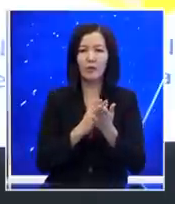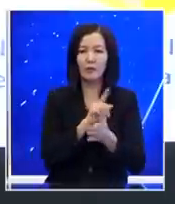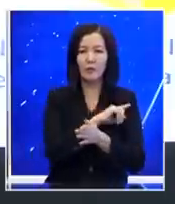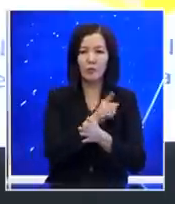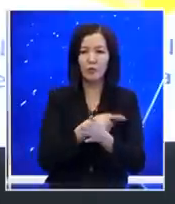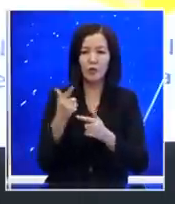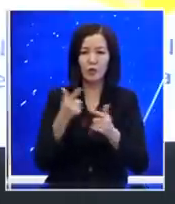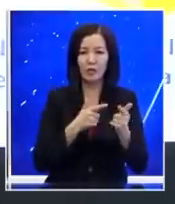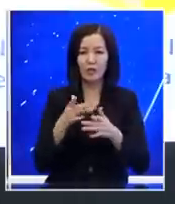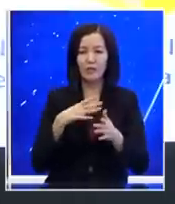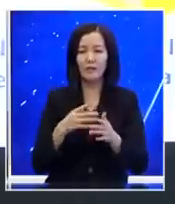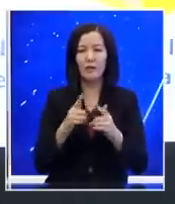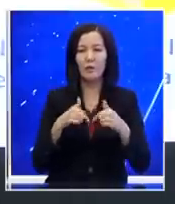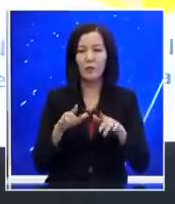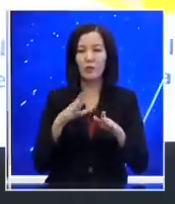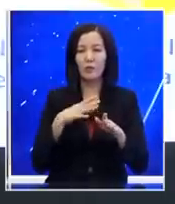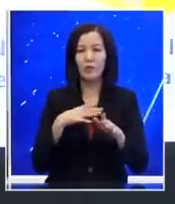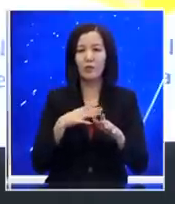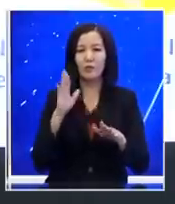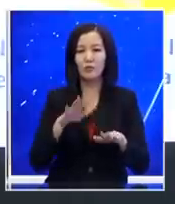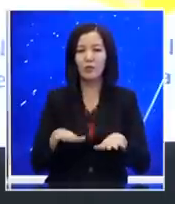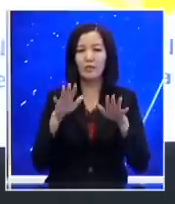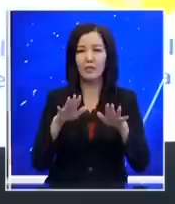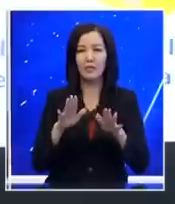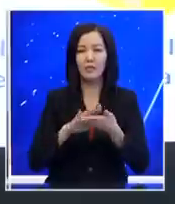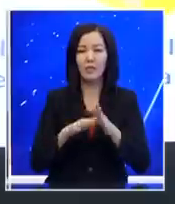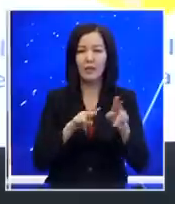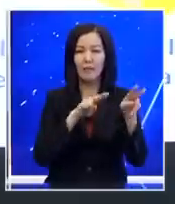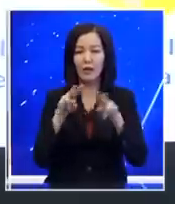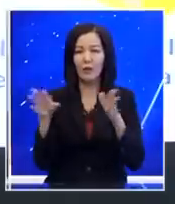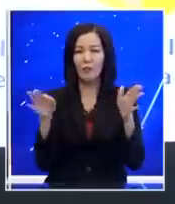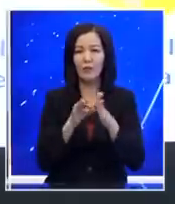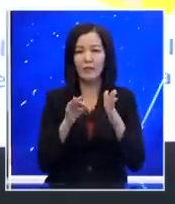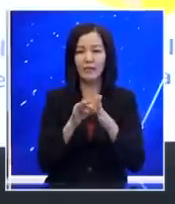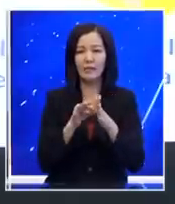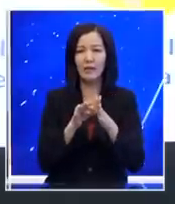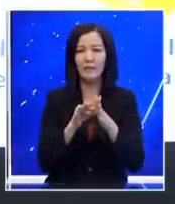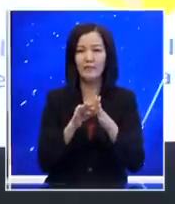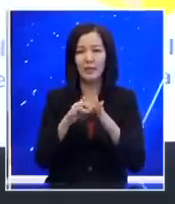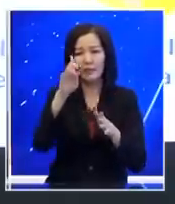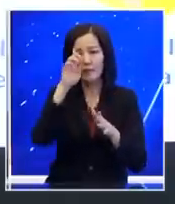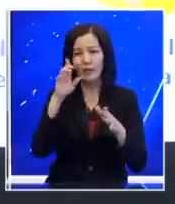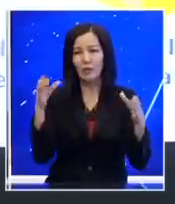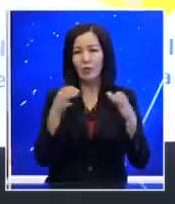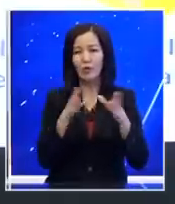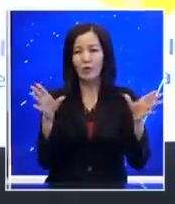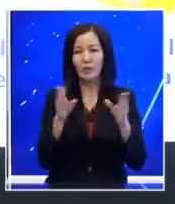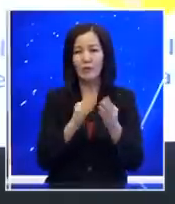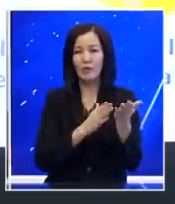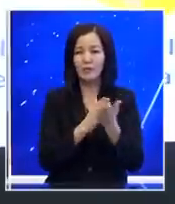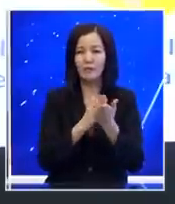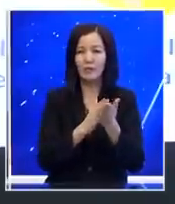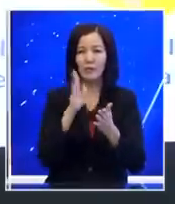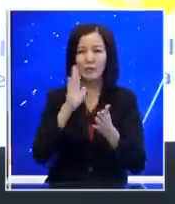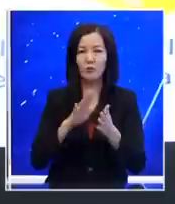мен құралдарының тобы құрылды. Облыста су тасқыны жағдайын бақылау мақсатында мүдделі мемлекеттік органдармен және қызметтермен